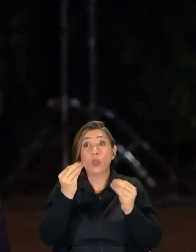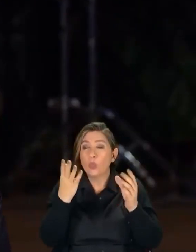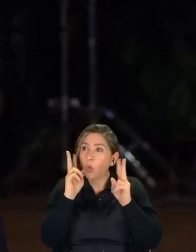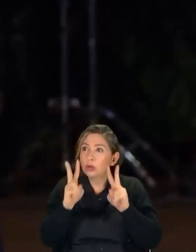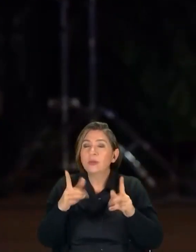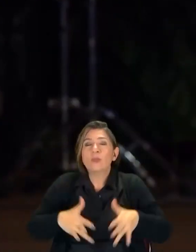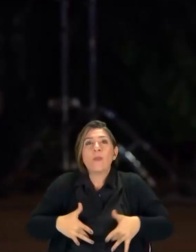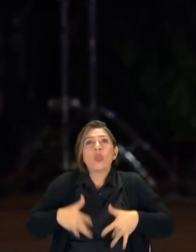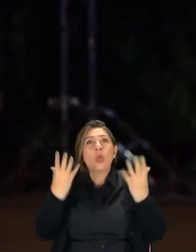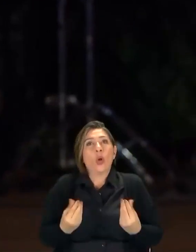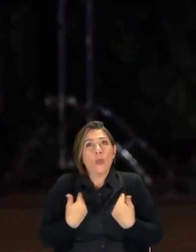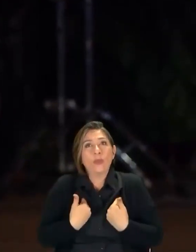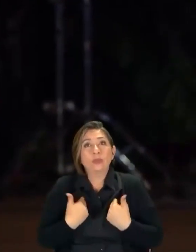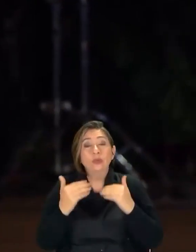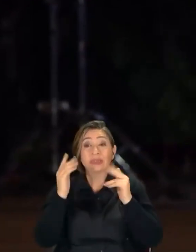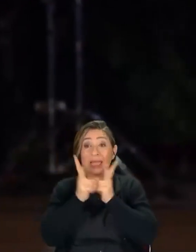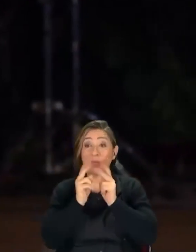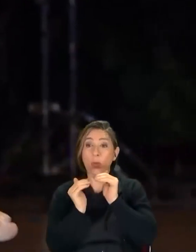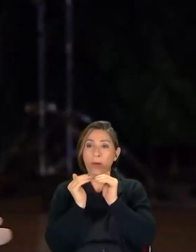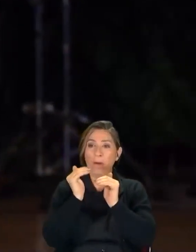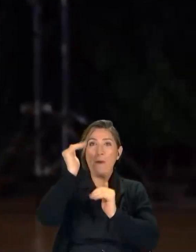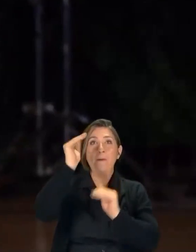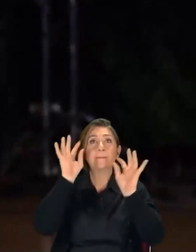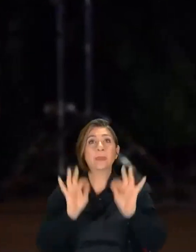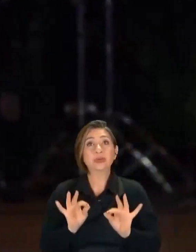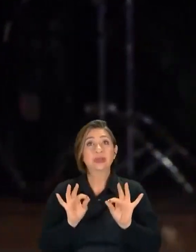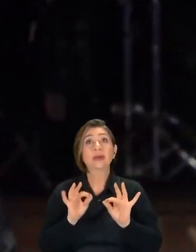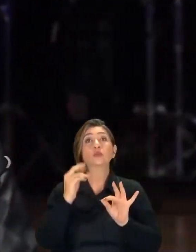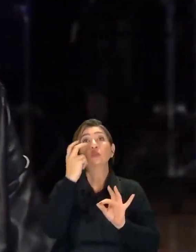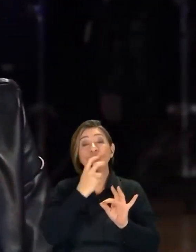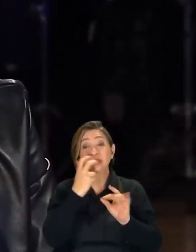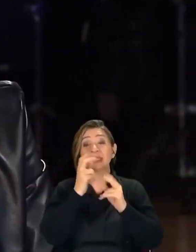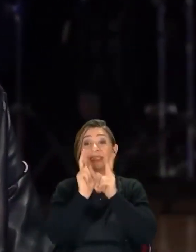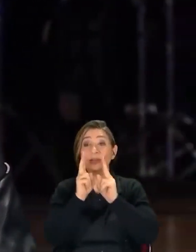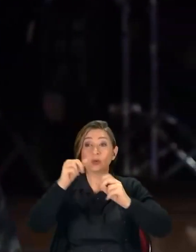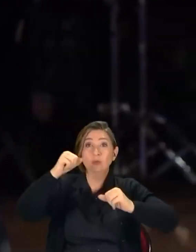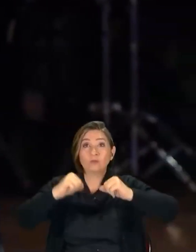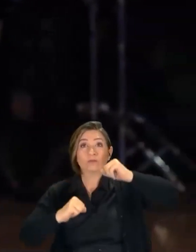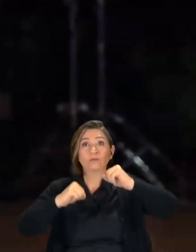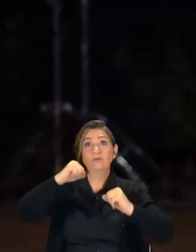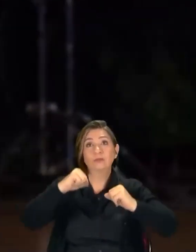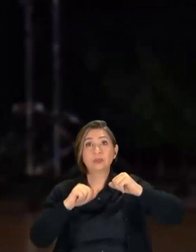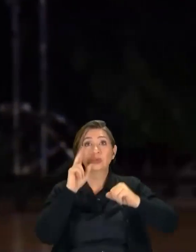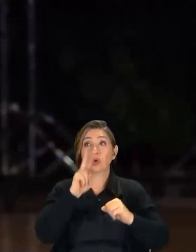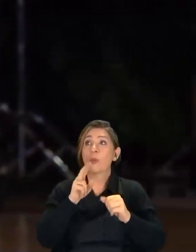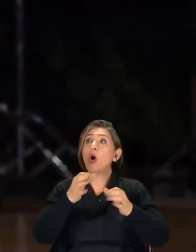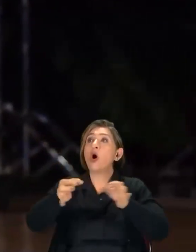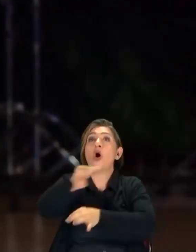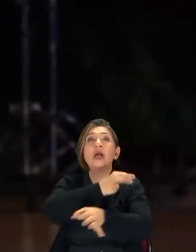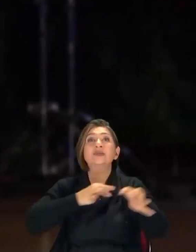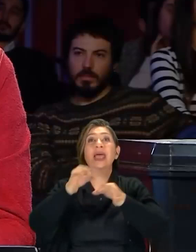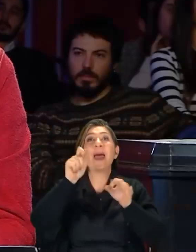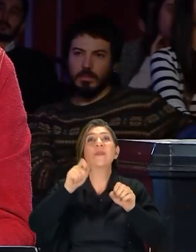memnuniyet duyuyorum yükseliyor Tabii ki bir yandan müzik ve tiyatro çekişmesini de görüyorum özellikle organizatörler